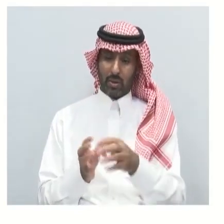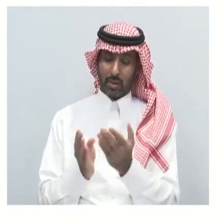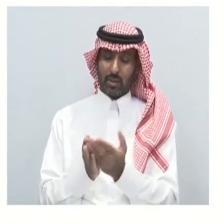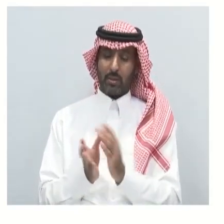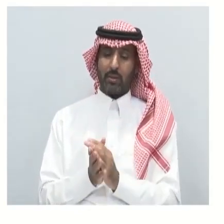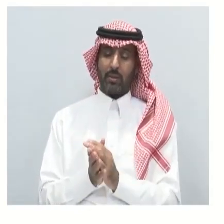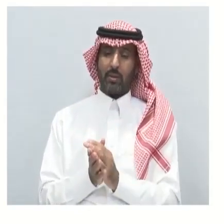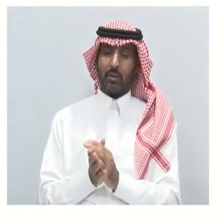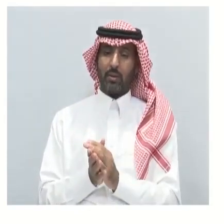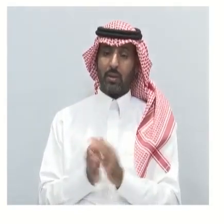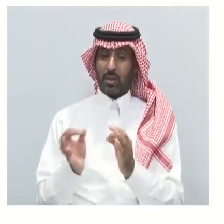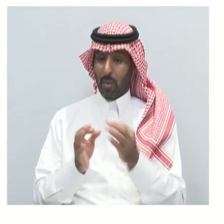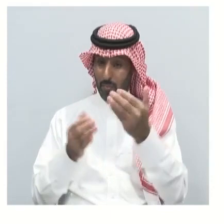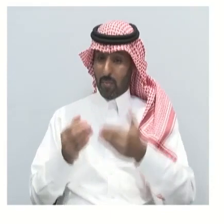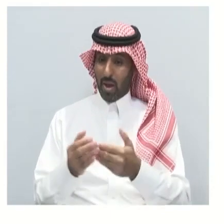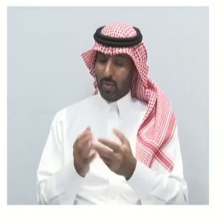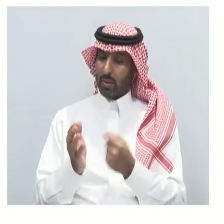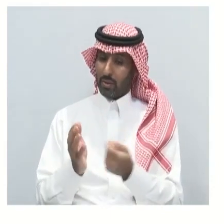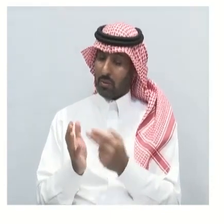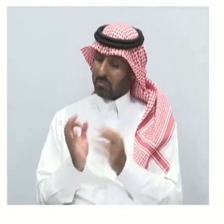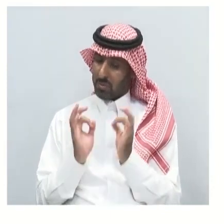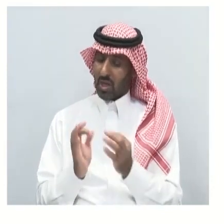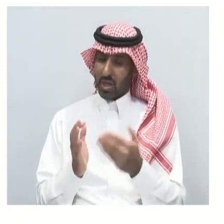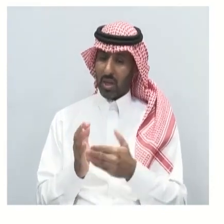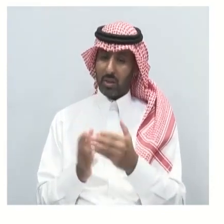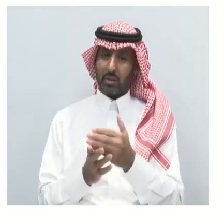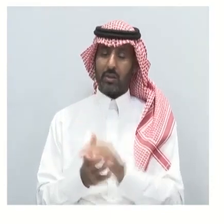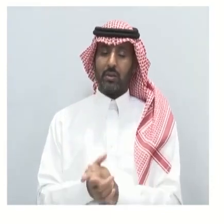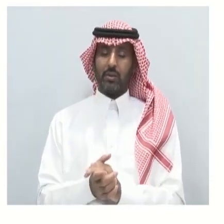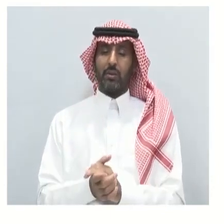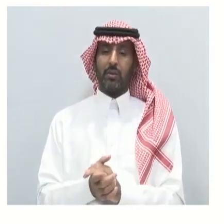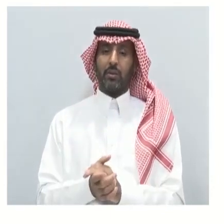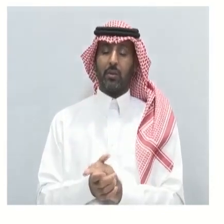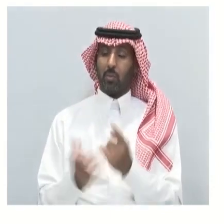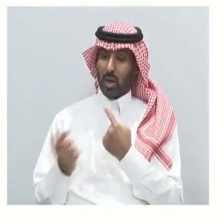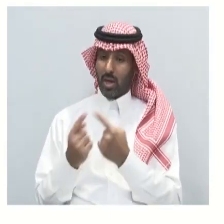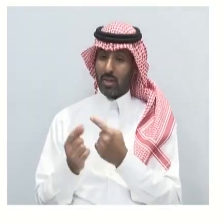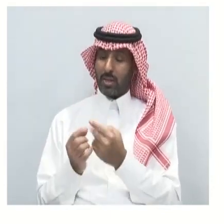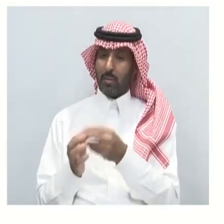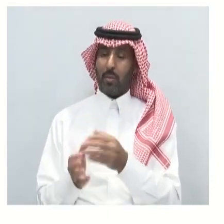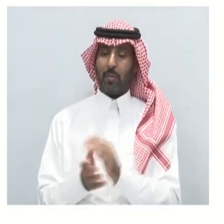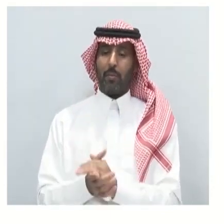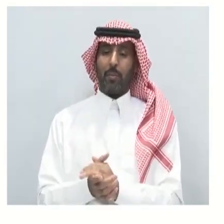بعد ذلك بتصميم البحث واخراجه في صوره النهائيه واخيرا دا بمناقشه